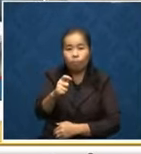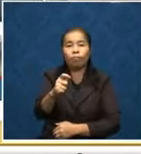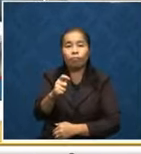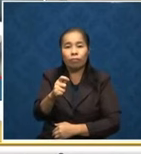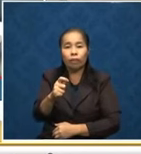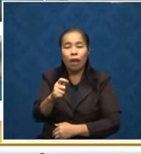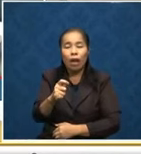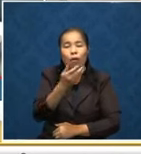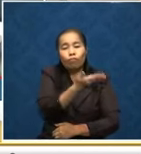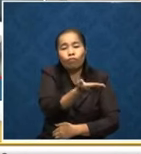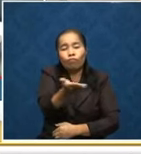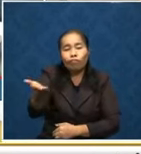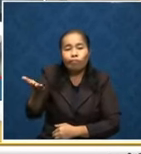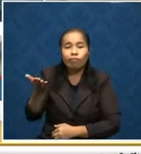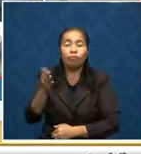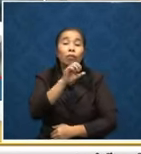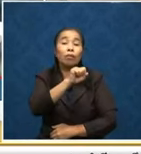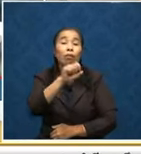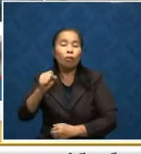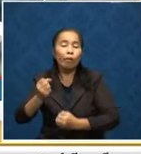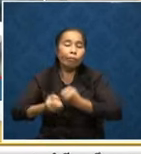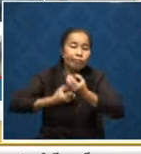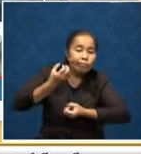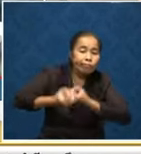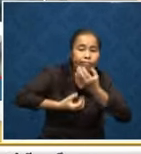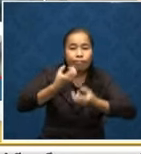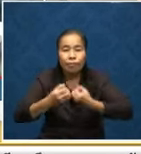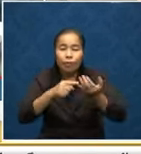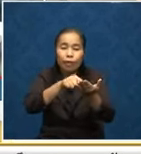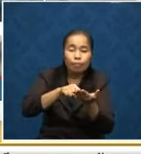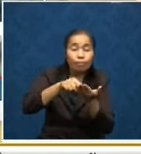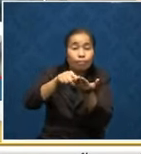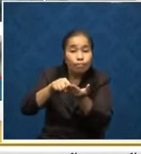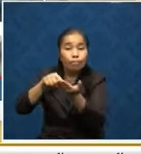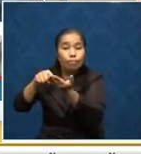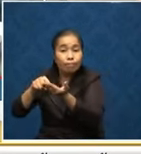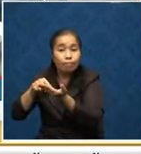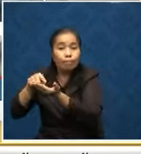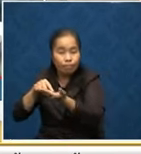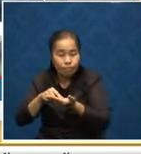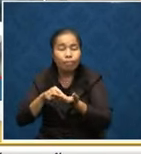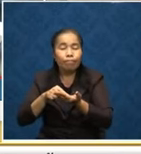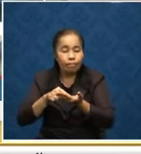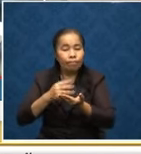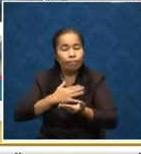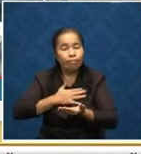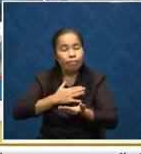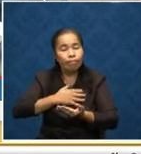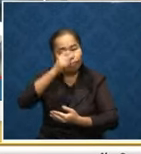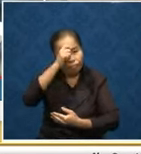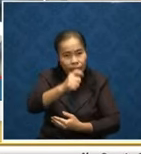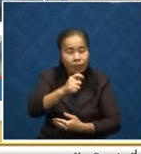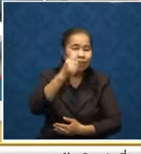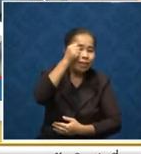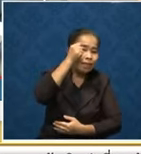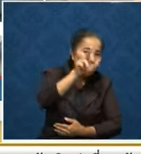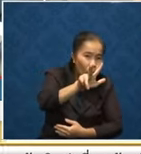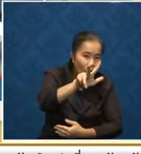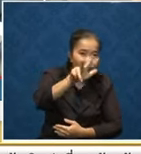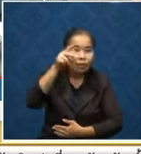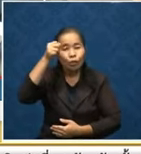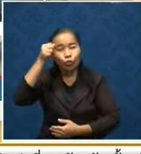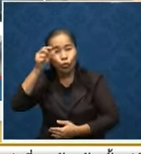ของเพื่อนสมาชิกหลายๆท่านเมื่อสักครู่นี้ที่ได้เสนอการประชุมสภาผู้แทนราษฎร3วันบ้าง2วันบ้